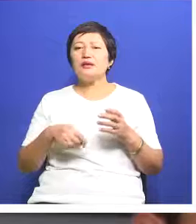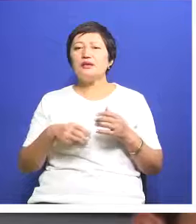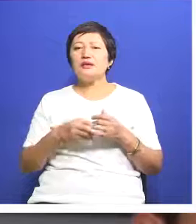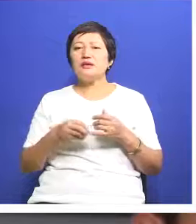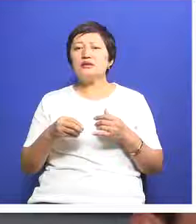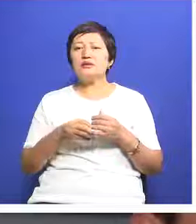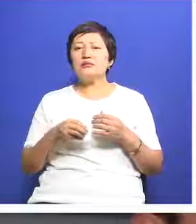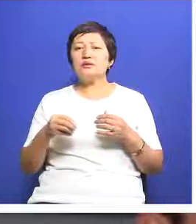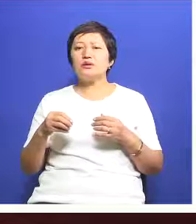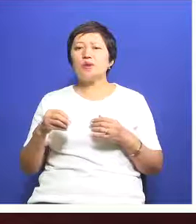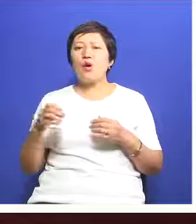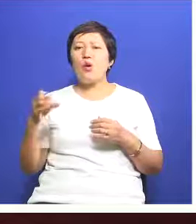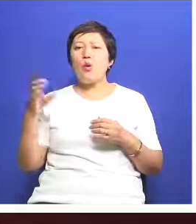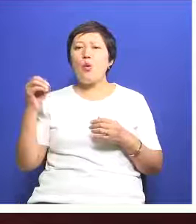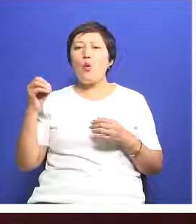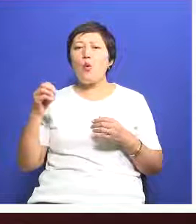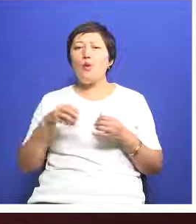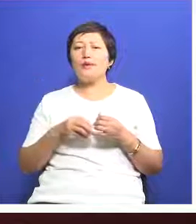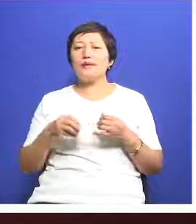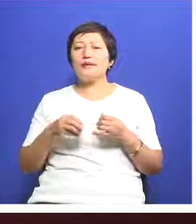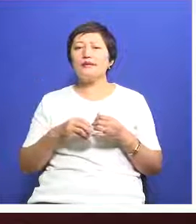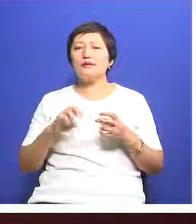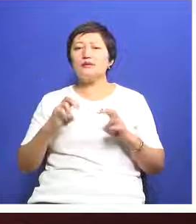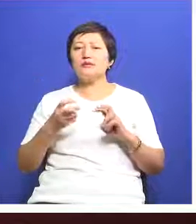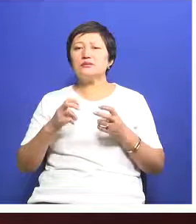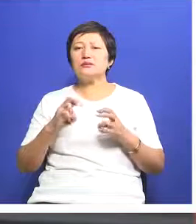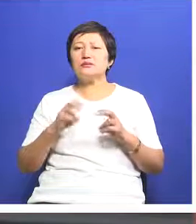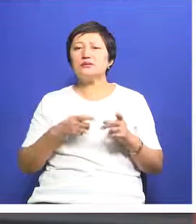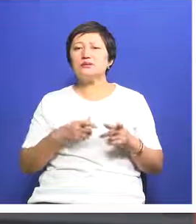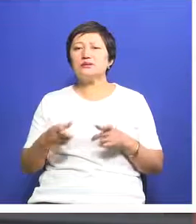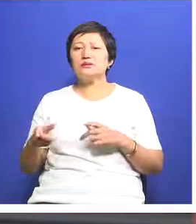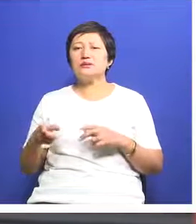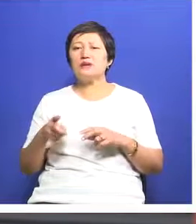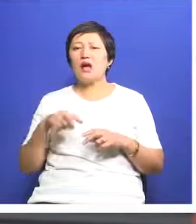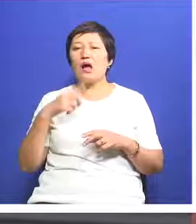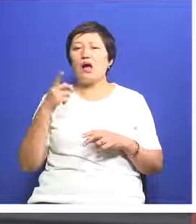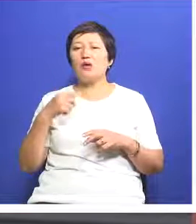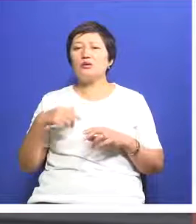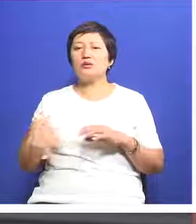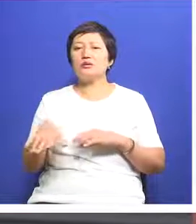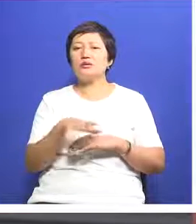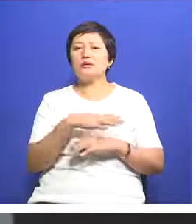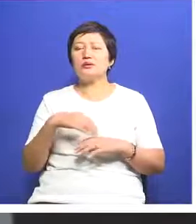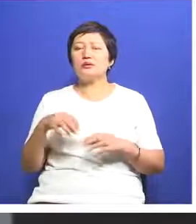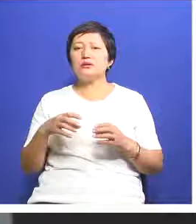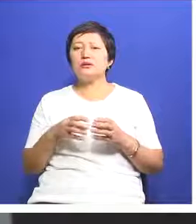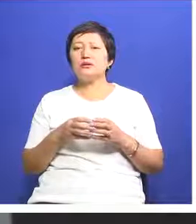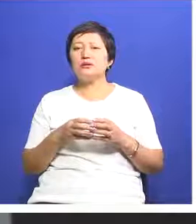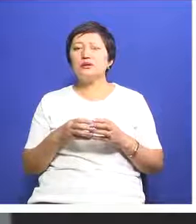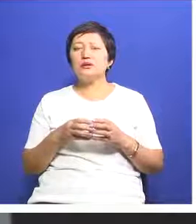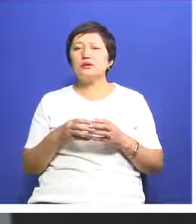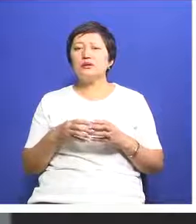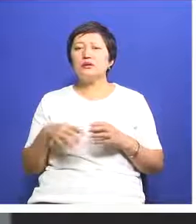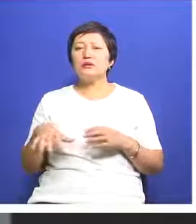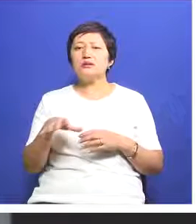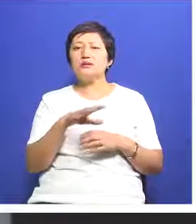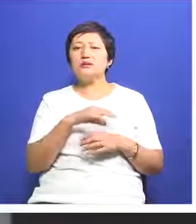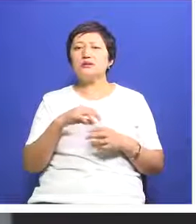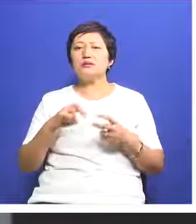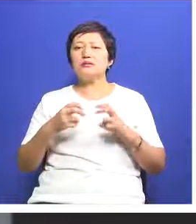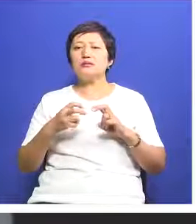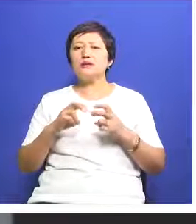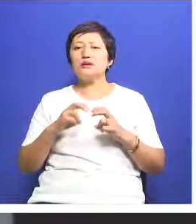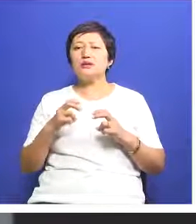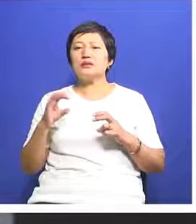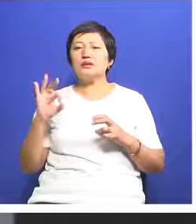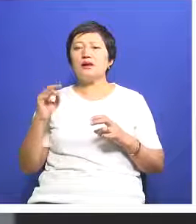жайылымынан 10 гектар. Соның мәселесі шешілсе деп отырмыз ауыл тұрғындарына. Sizin meseleniz kandı, jaylımğa